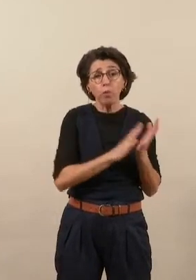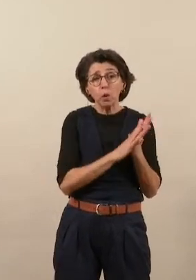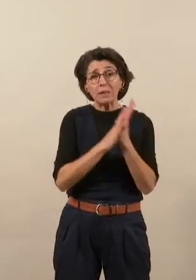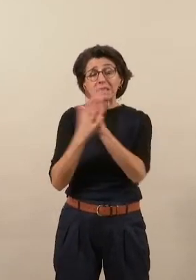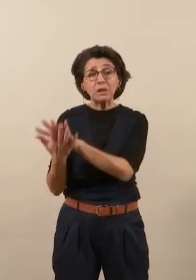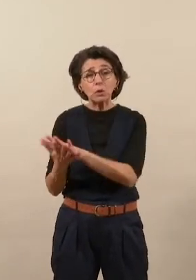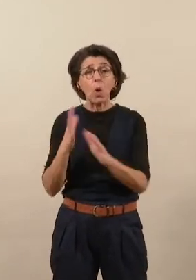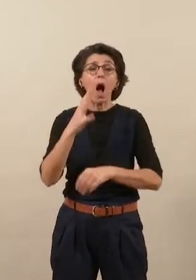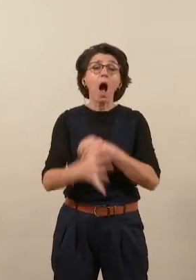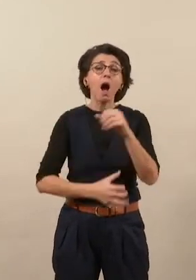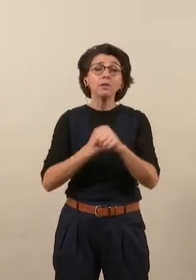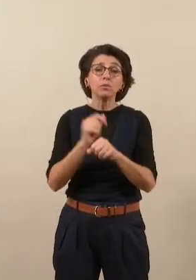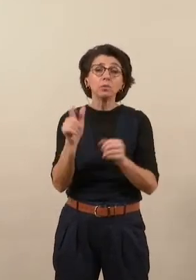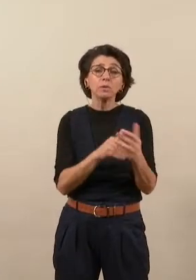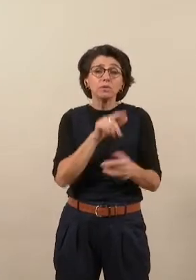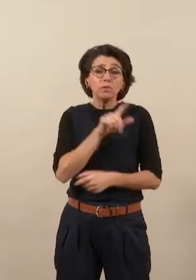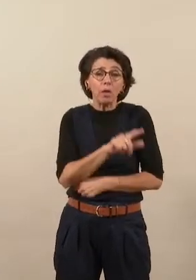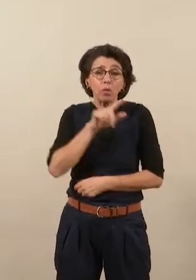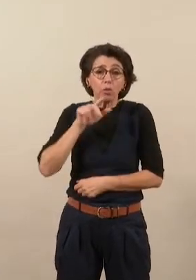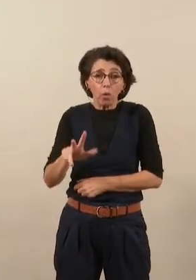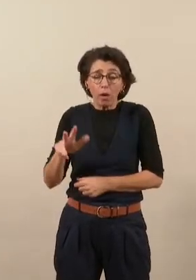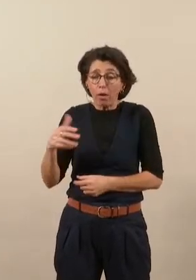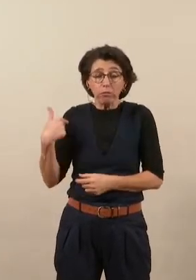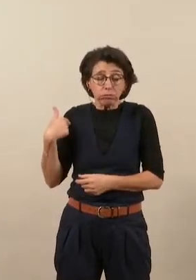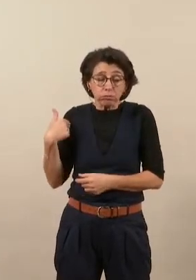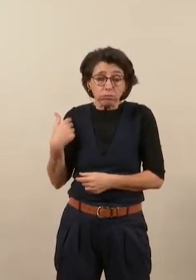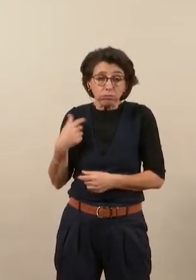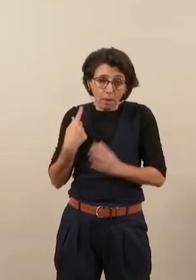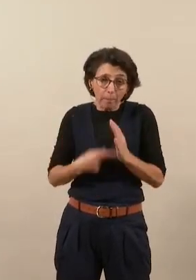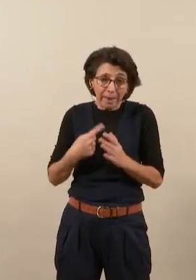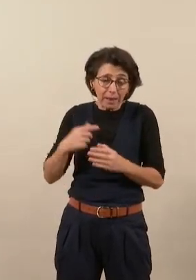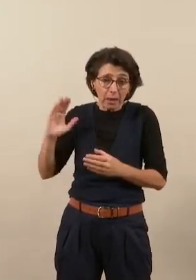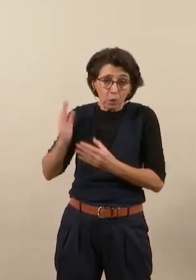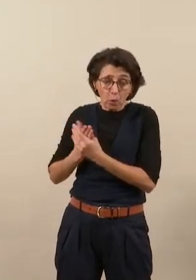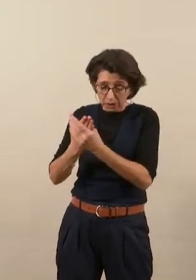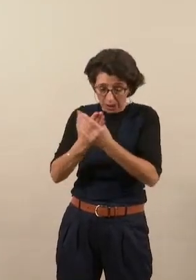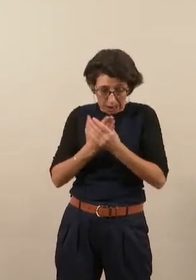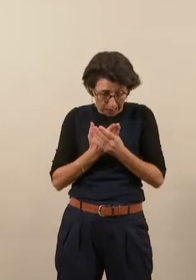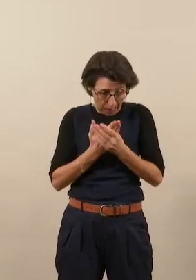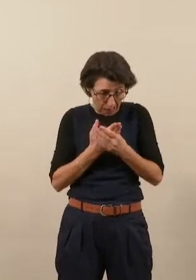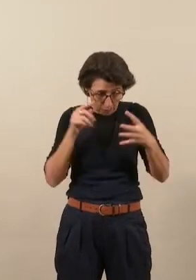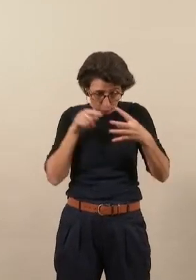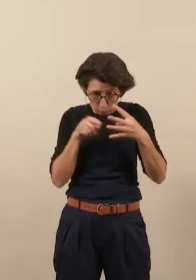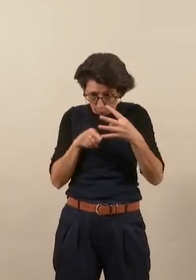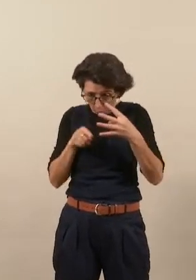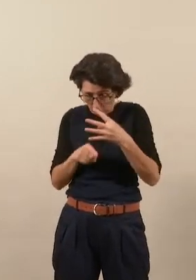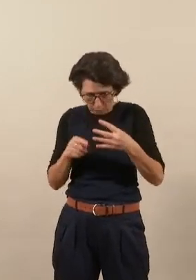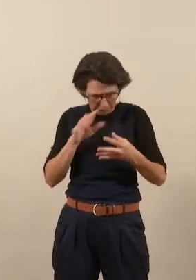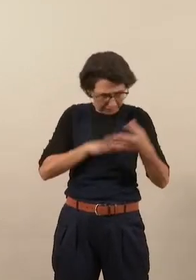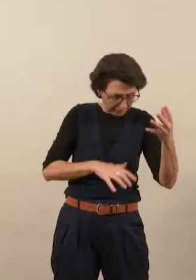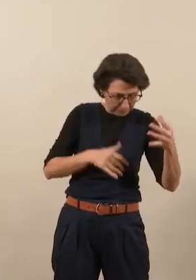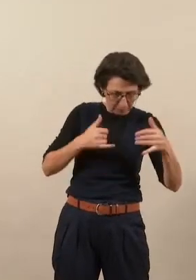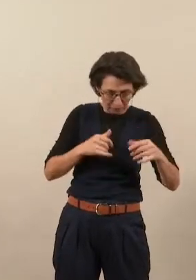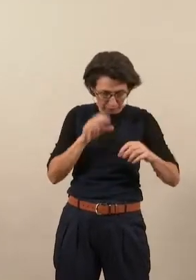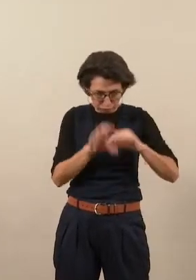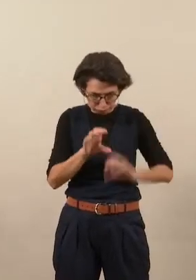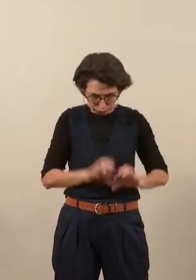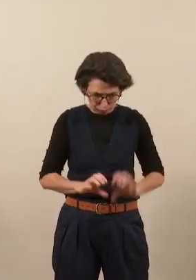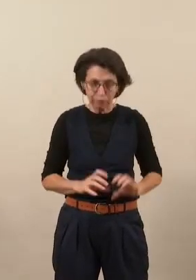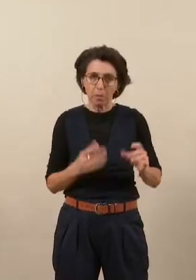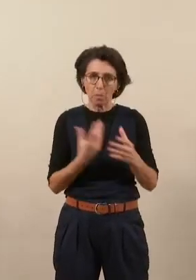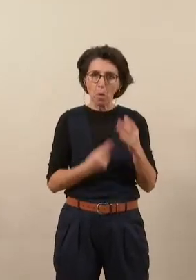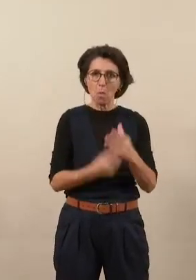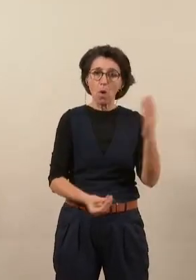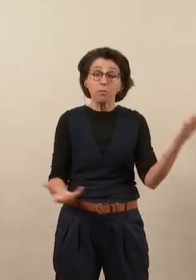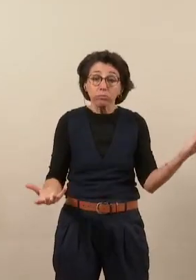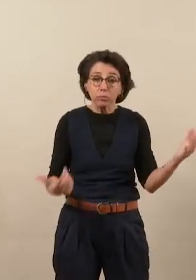le dossier qui nous a été transmis était rempli de trous dans lesquels des textes étaient encore à insérer à 2 jours du conseil